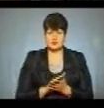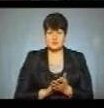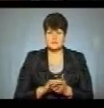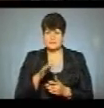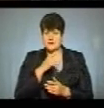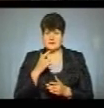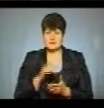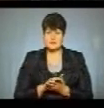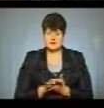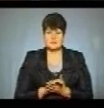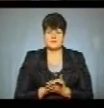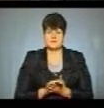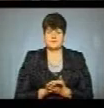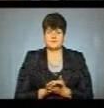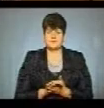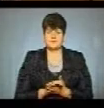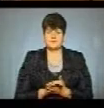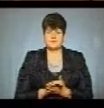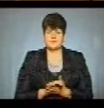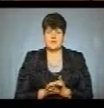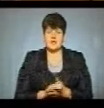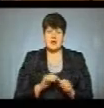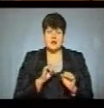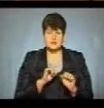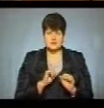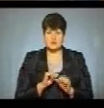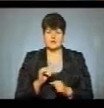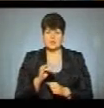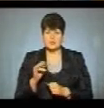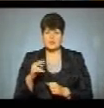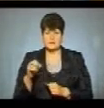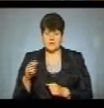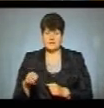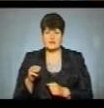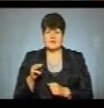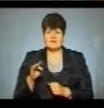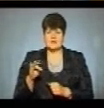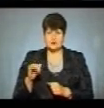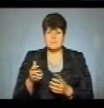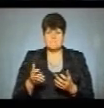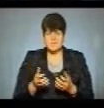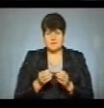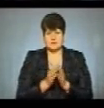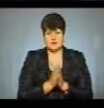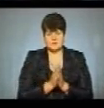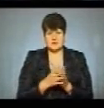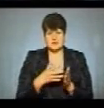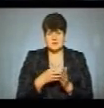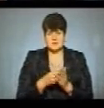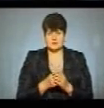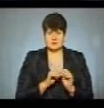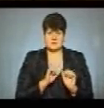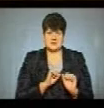до 21.11.2019 року. Адвокати Юрій Демкович та Володимир Твердохліб підтримали клопотання свого